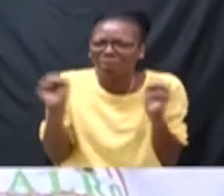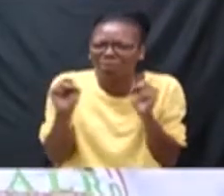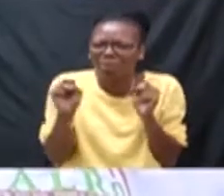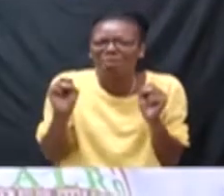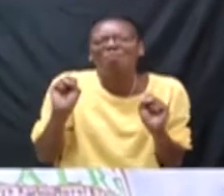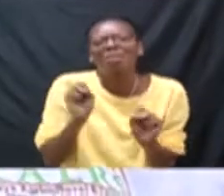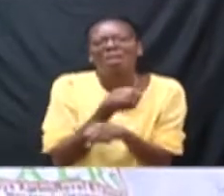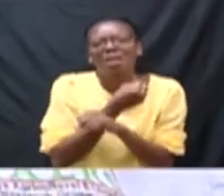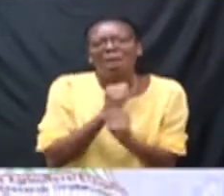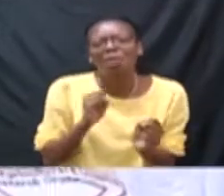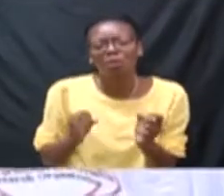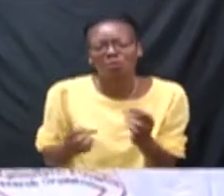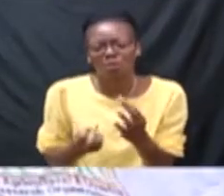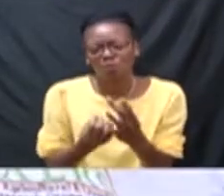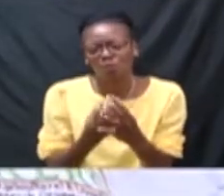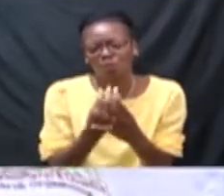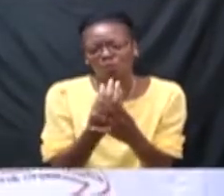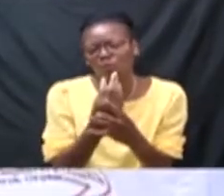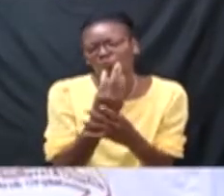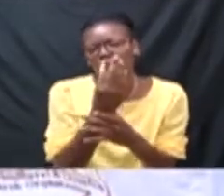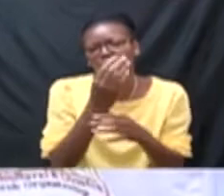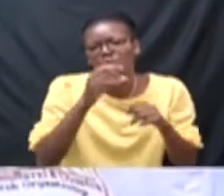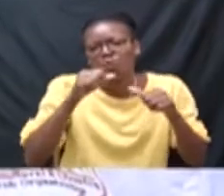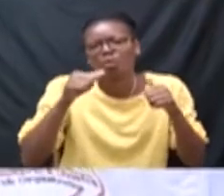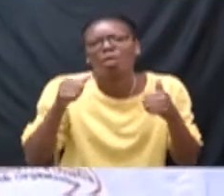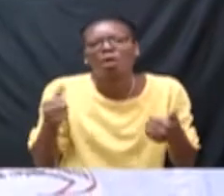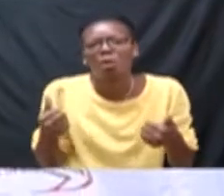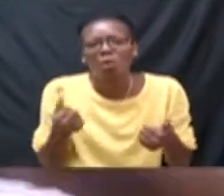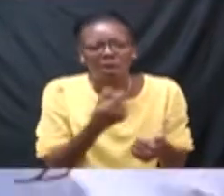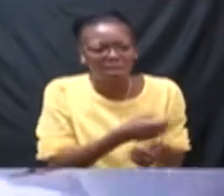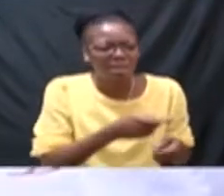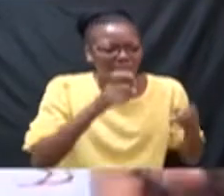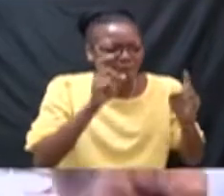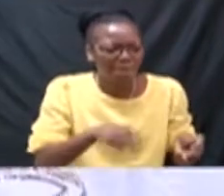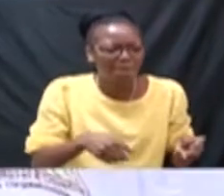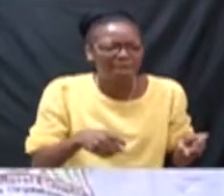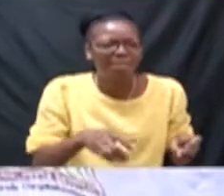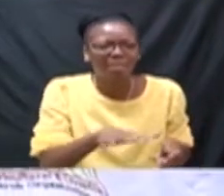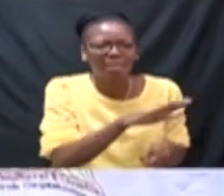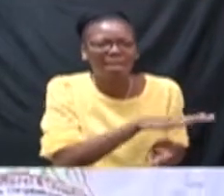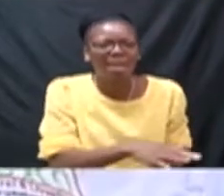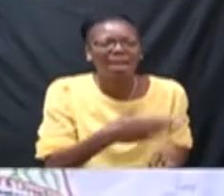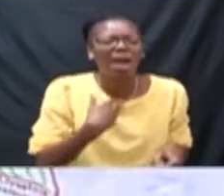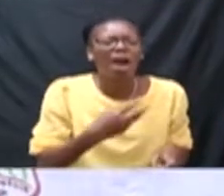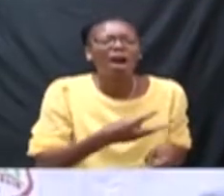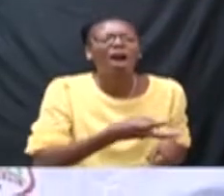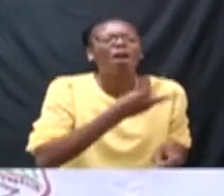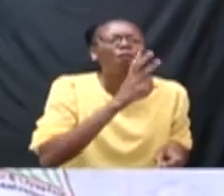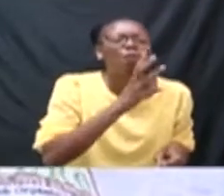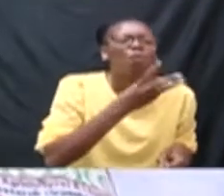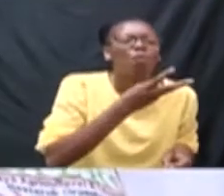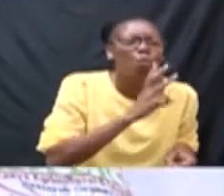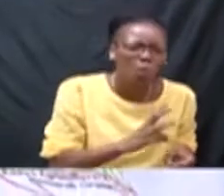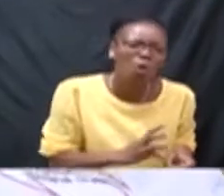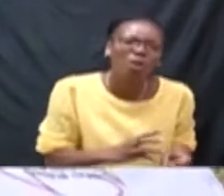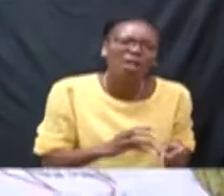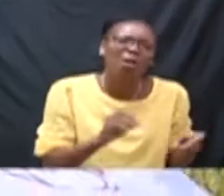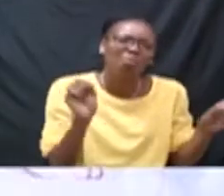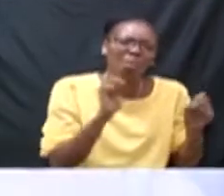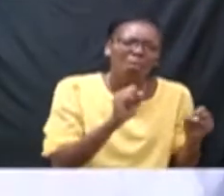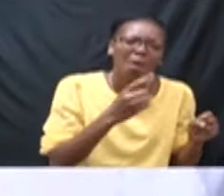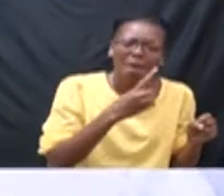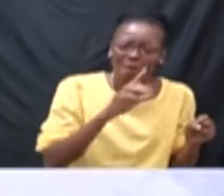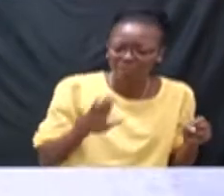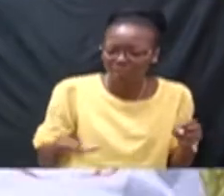mpunga unaweza kukuza pahali popote Kenya. Unaweza kuifanya Ngong Coast, unaweza kufanya Western, unaweza kufanya